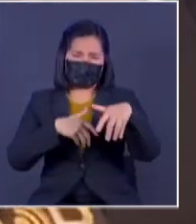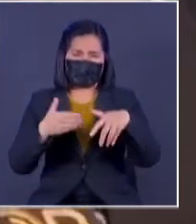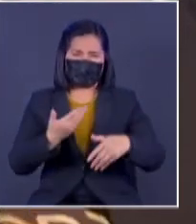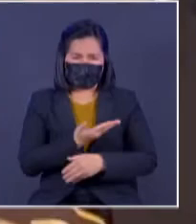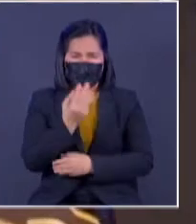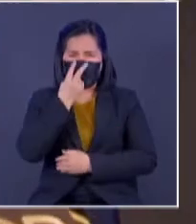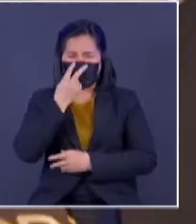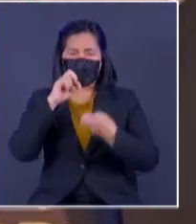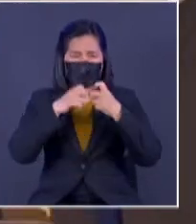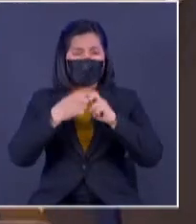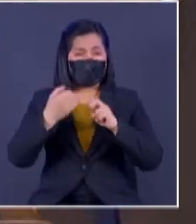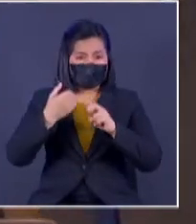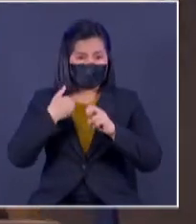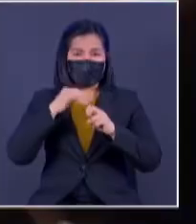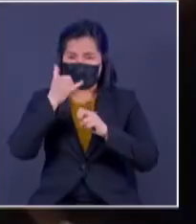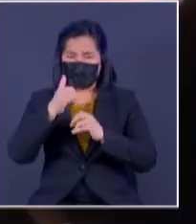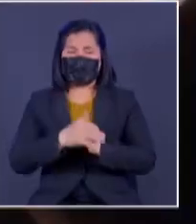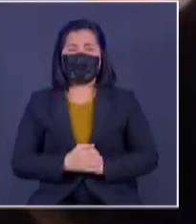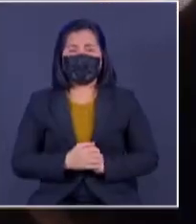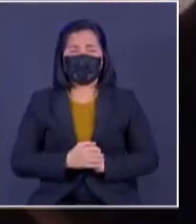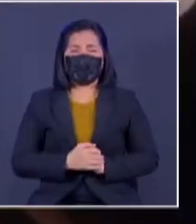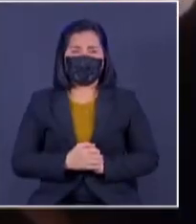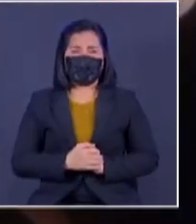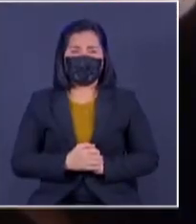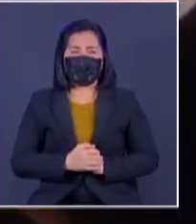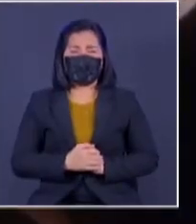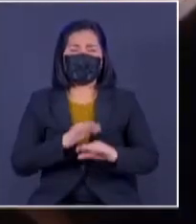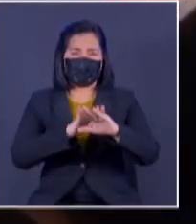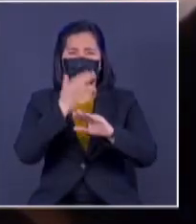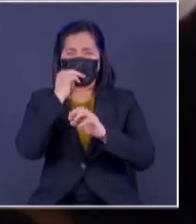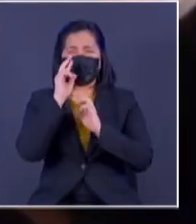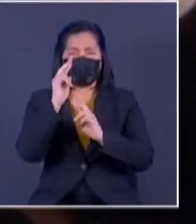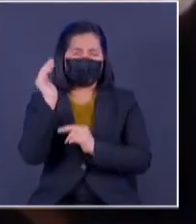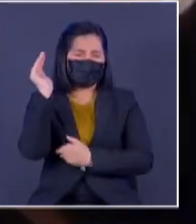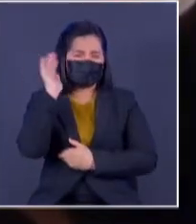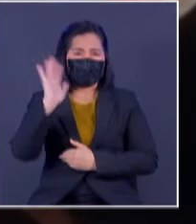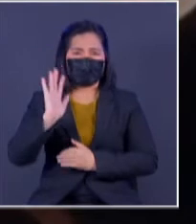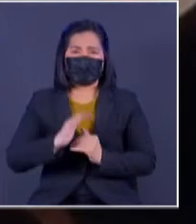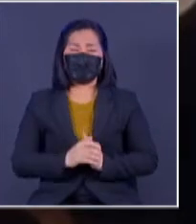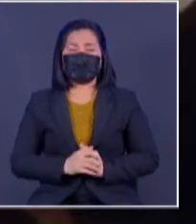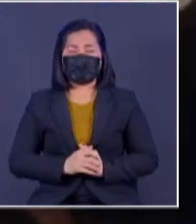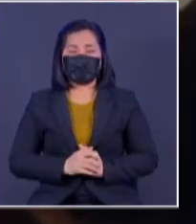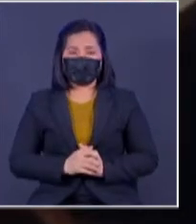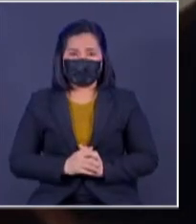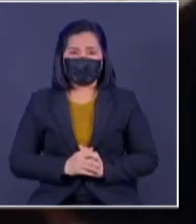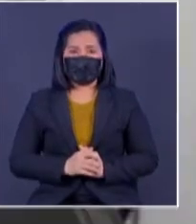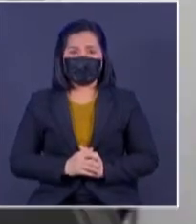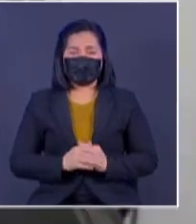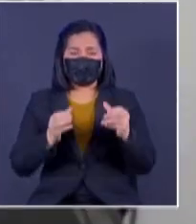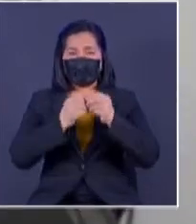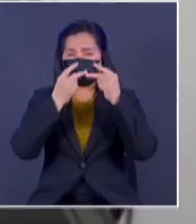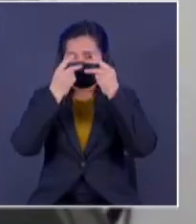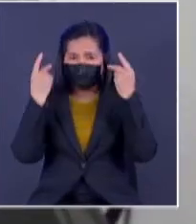ายคนน่าจะเคยเจอนะครับ ก็ต้องระมัดระวังกันหน่อยอย่าหลงเชื่อนะครับทางเจ้าหน้าที่เนี่ยบอกว่าขบวน